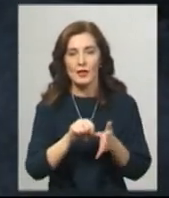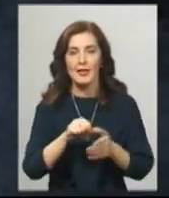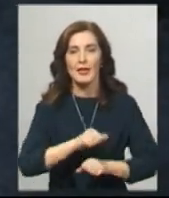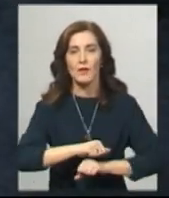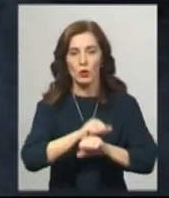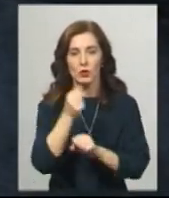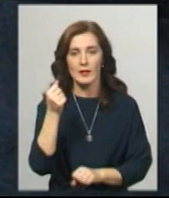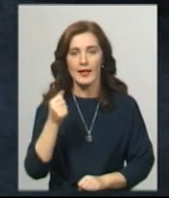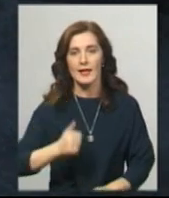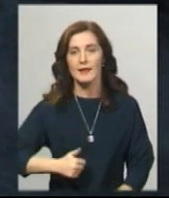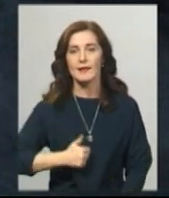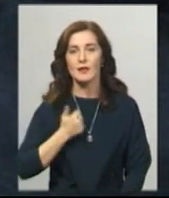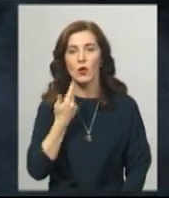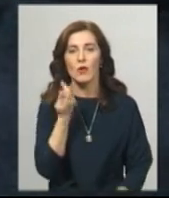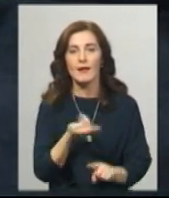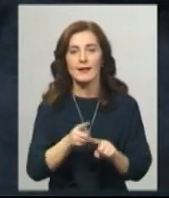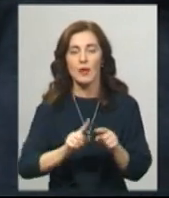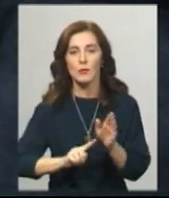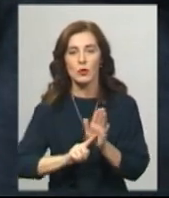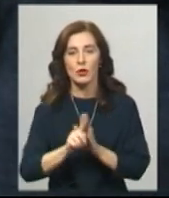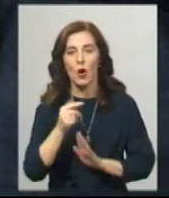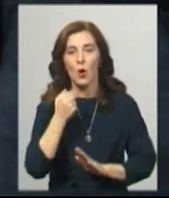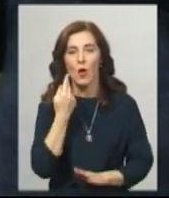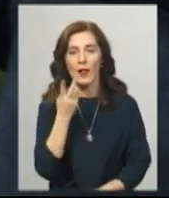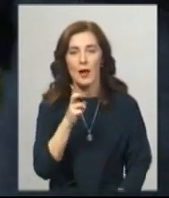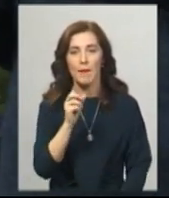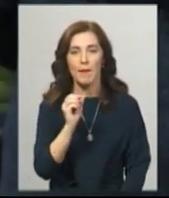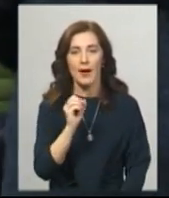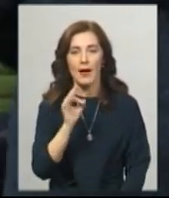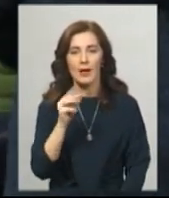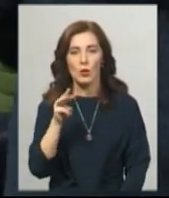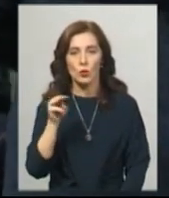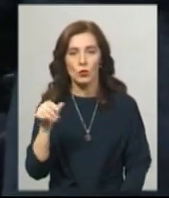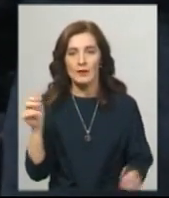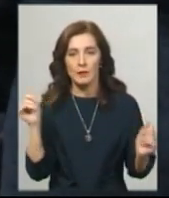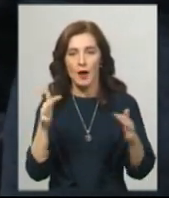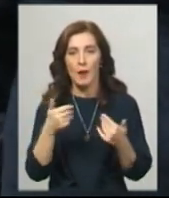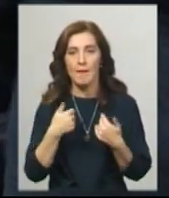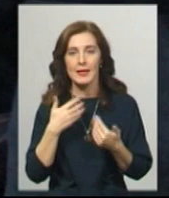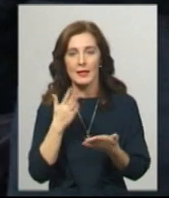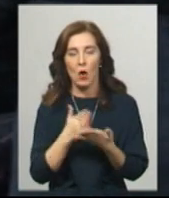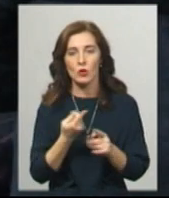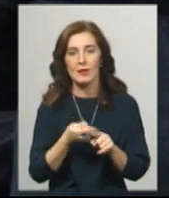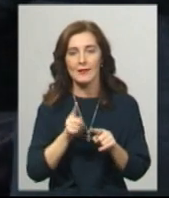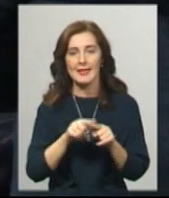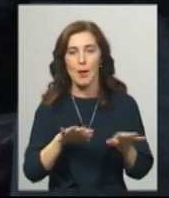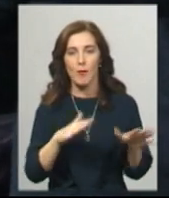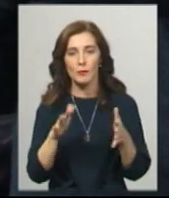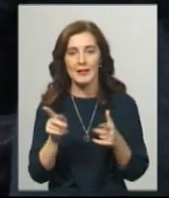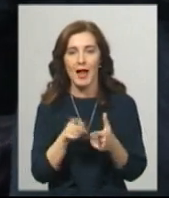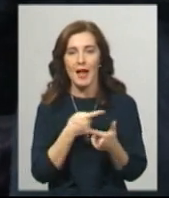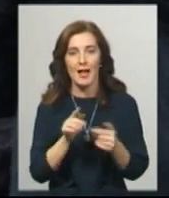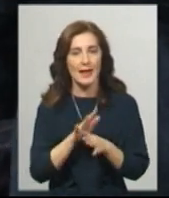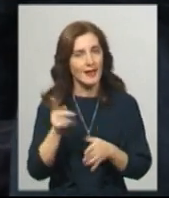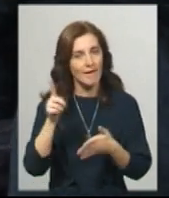самому розгоні не була, але коли це починалося, коли Беркут збігав, то ми знаходилися в цей момент, але не вірили в те, що